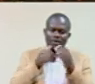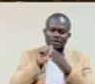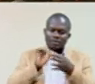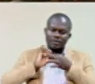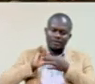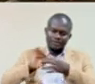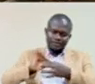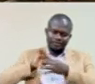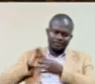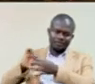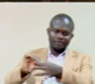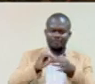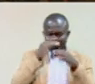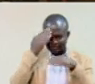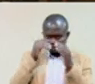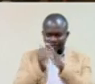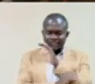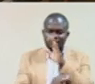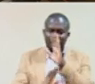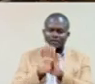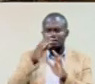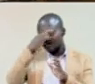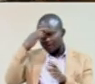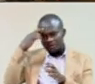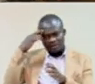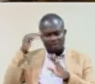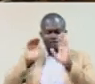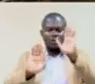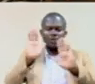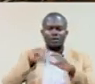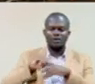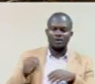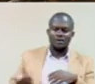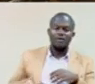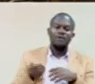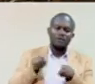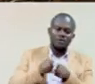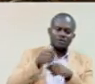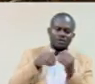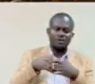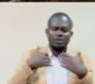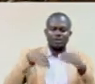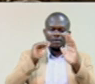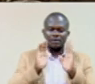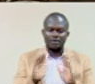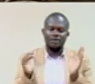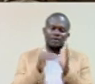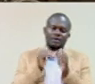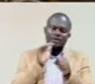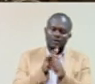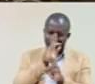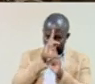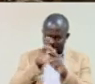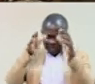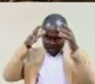gufatanya kugira ngo ibihugu bitere imbere. Niyo mpamvu rero uruhare rw'umugore buriya narwo ndasimburwa, na cyane ko nyakwa